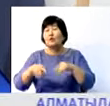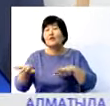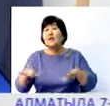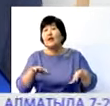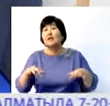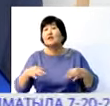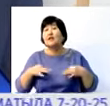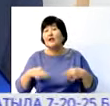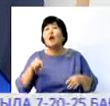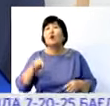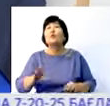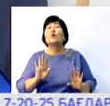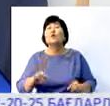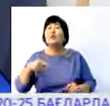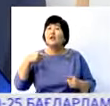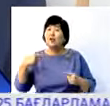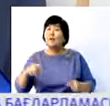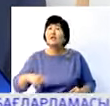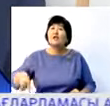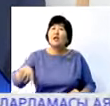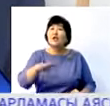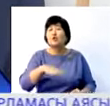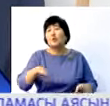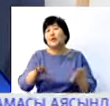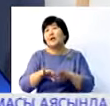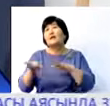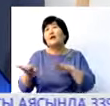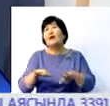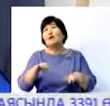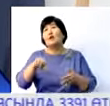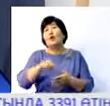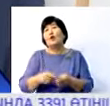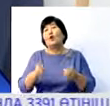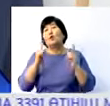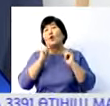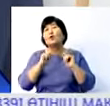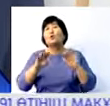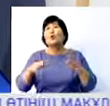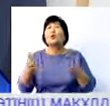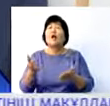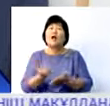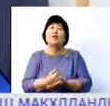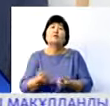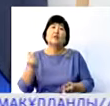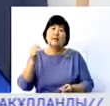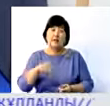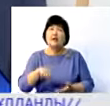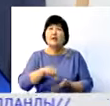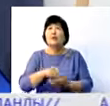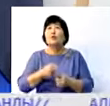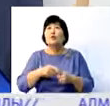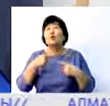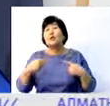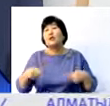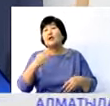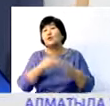тек бұл жерде ғана емес, республикалық дәрежедегі іс-шаралардан үлкен жүлделі орын алып келіп жатыр. Бұл дегеніміз басқа да